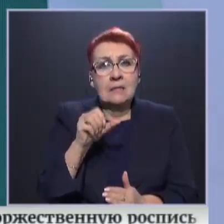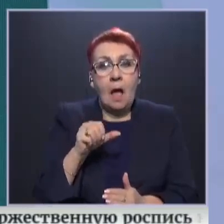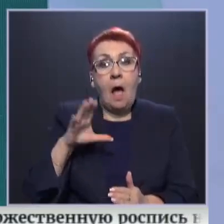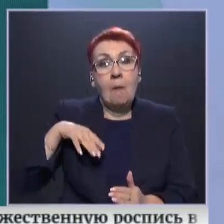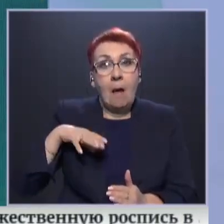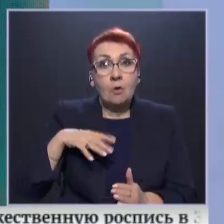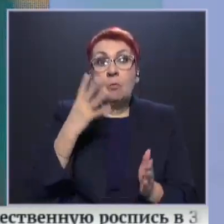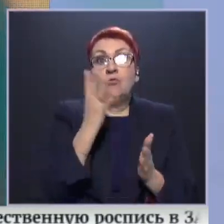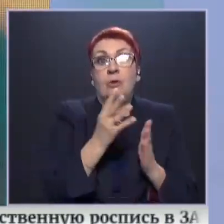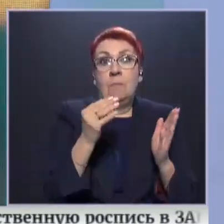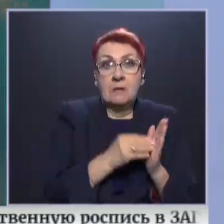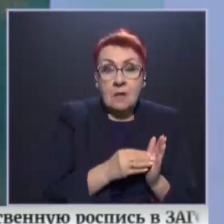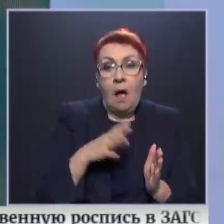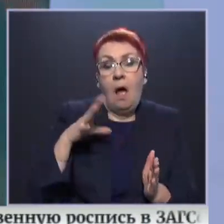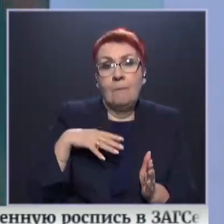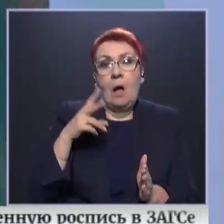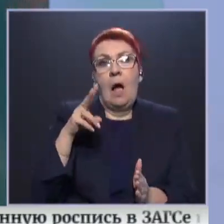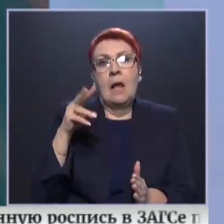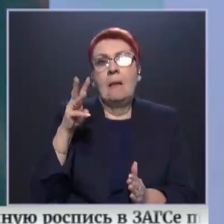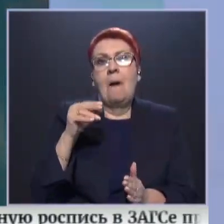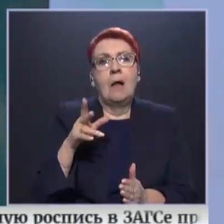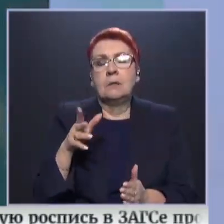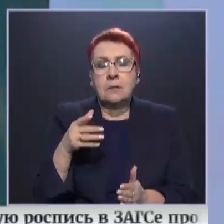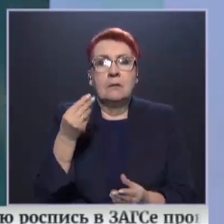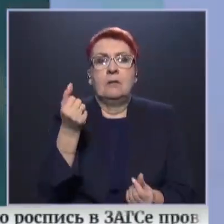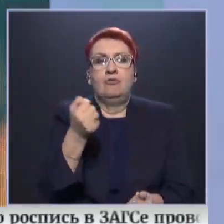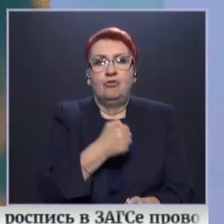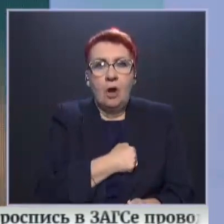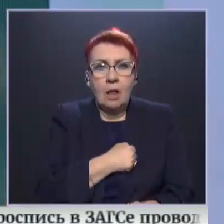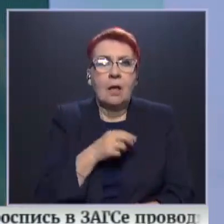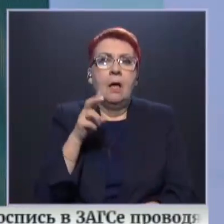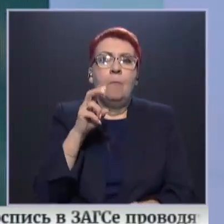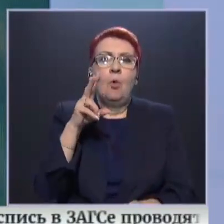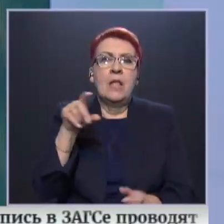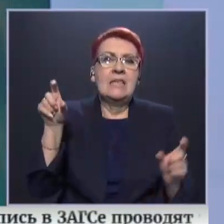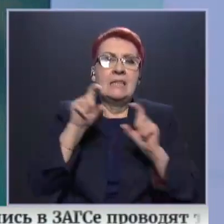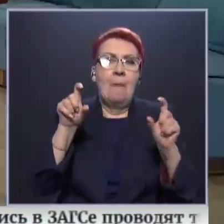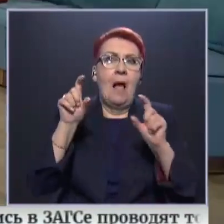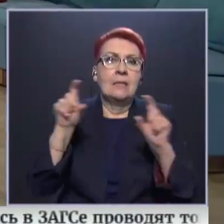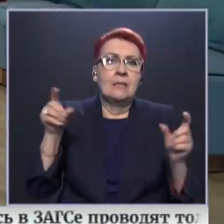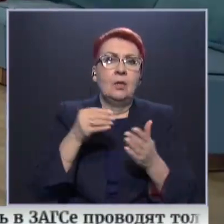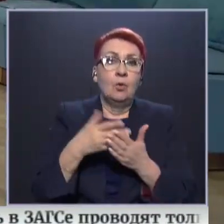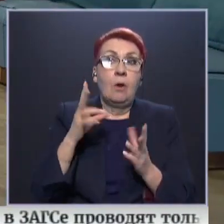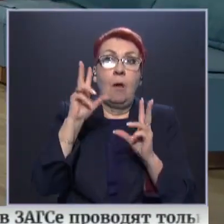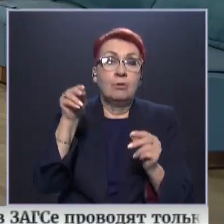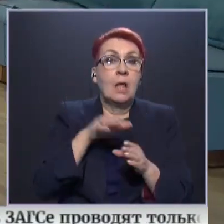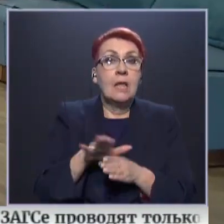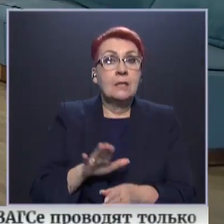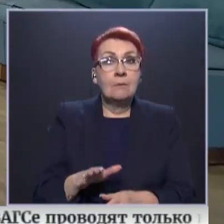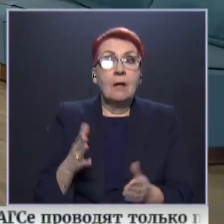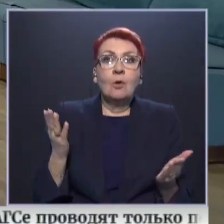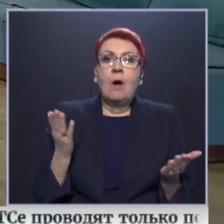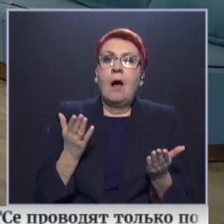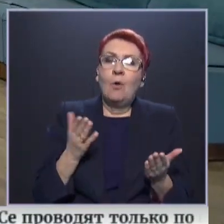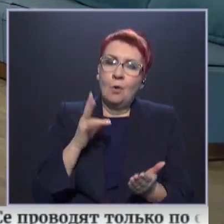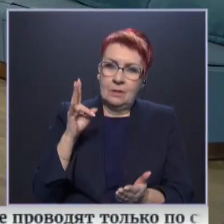жалко, и Карла Маркса больше не передают, а в букинисте он стоит дорого, обет не исполнен. Ну какой